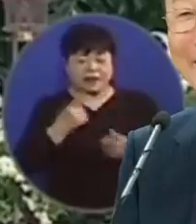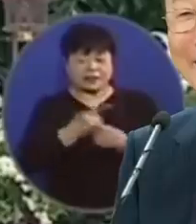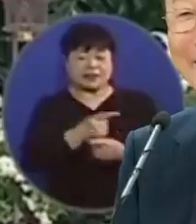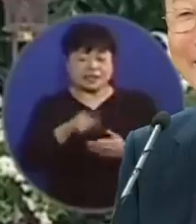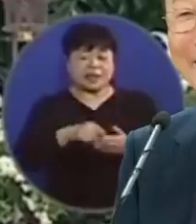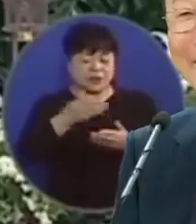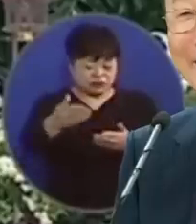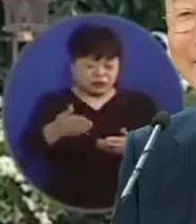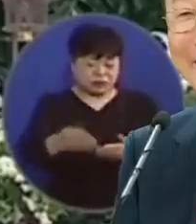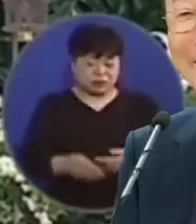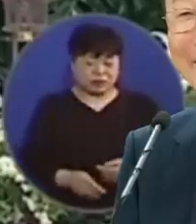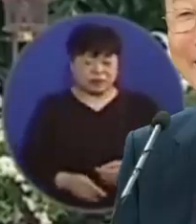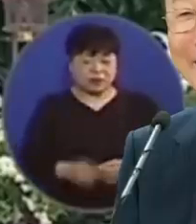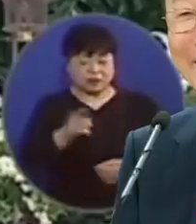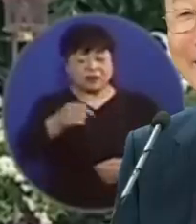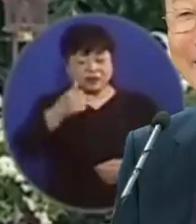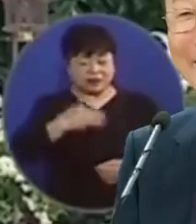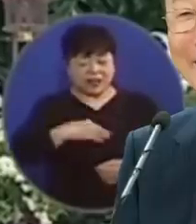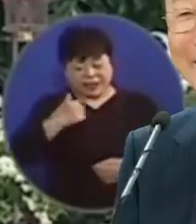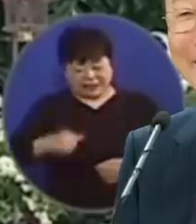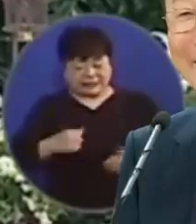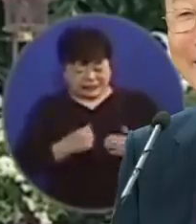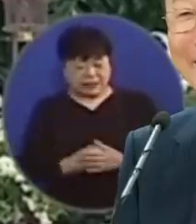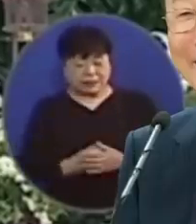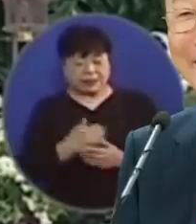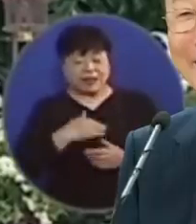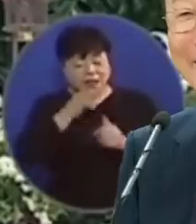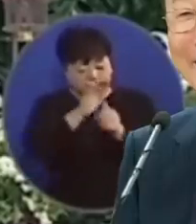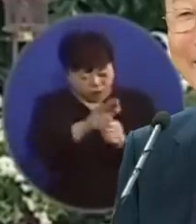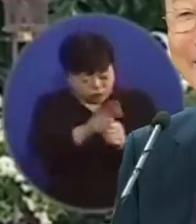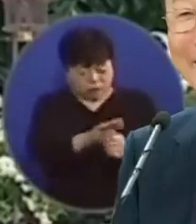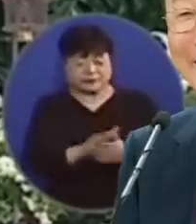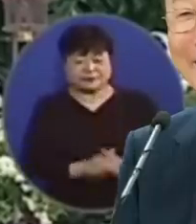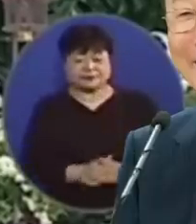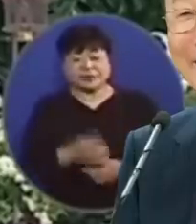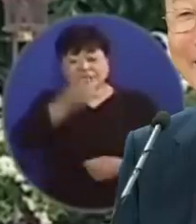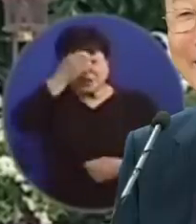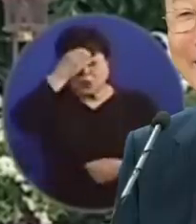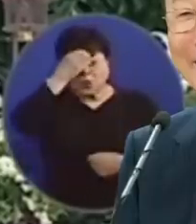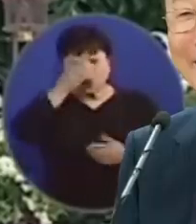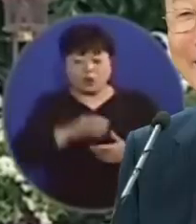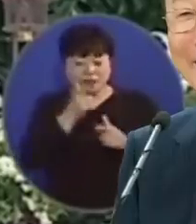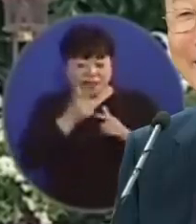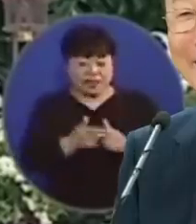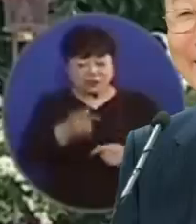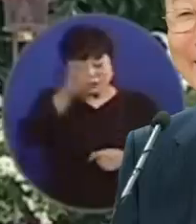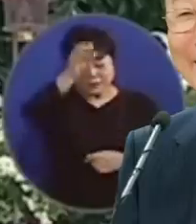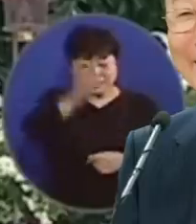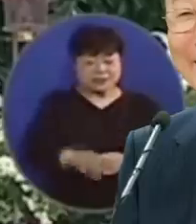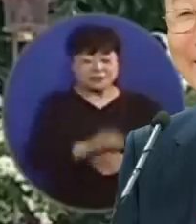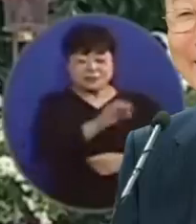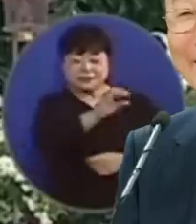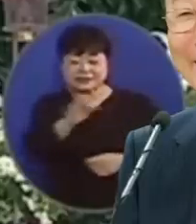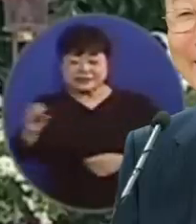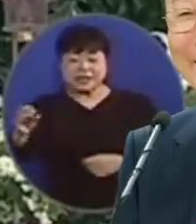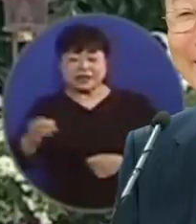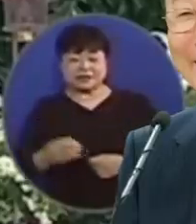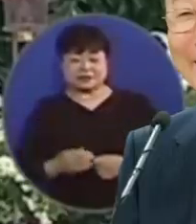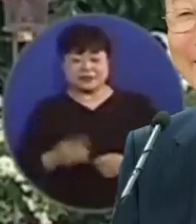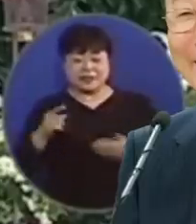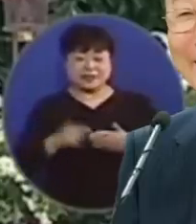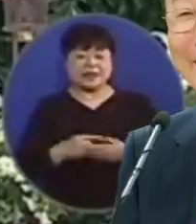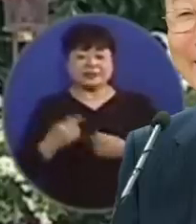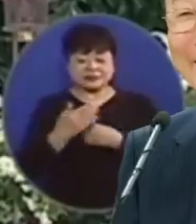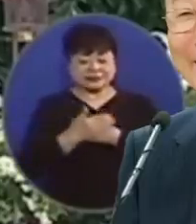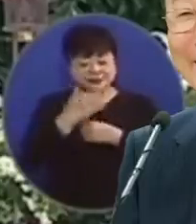네가 내 자식이니 내가 돌봐주마. 이렇게 말씀하시는 것이 우리 기독교인 것입니다. 예수님은 십자가에서 대속 제물이 되셔서 우리의